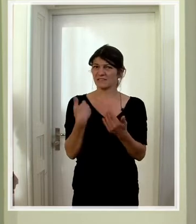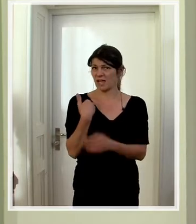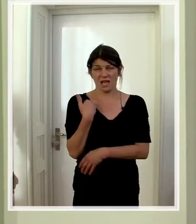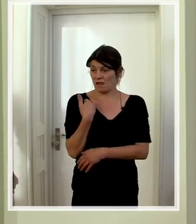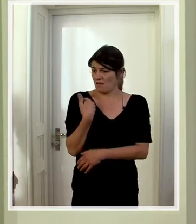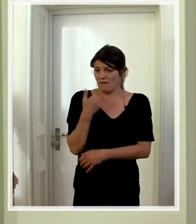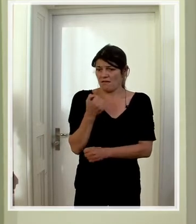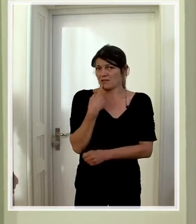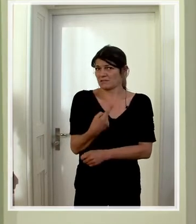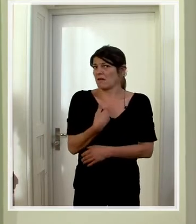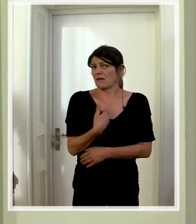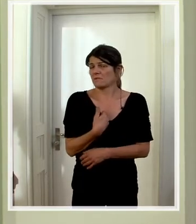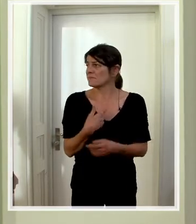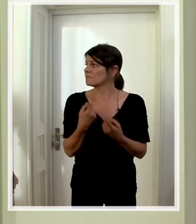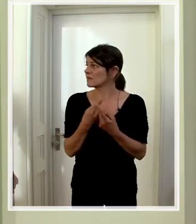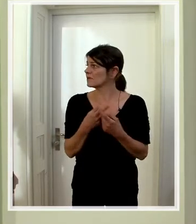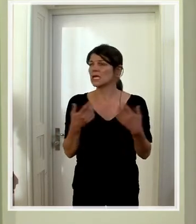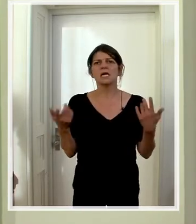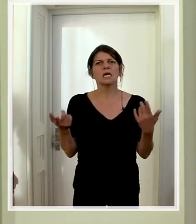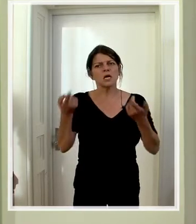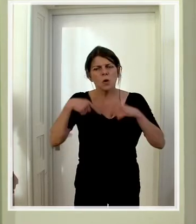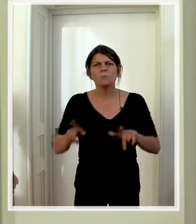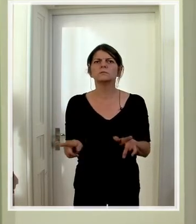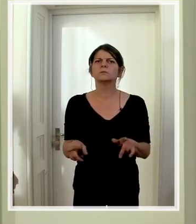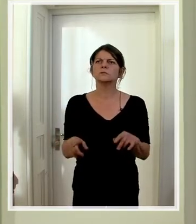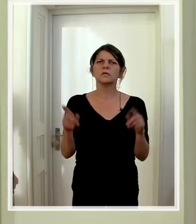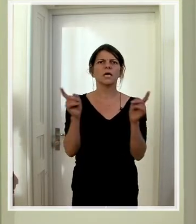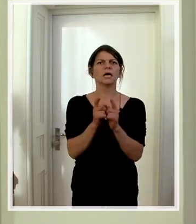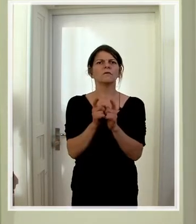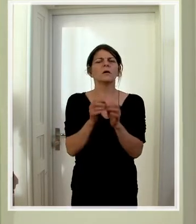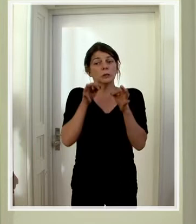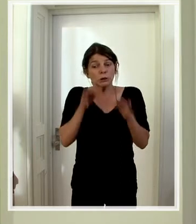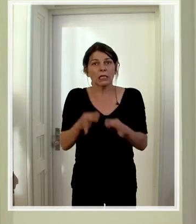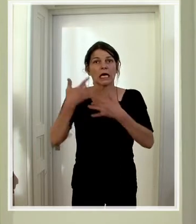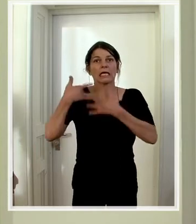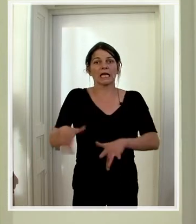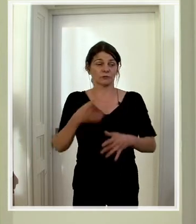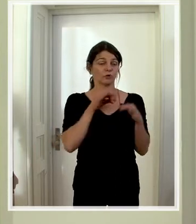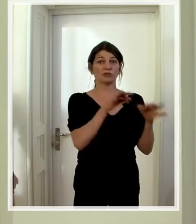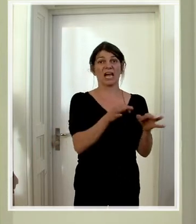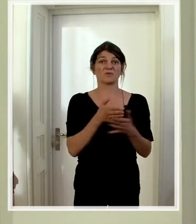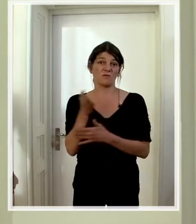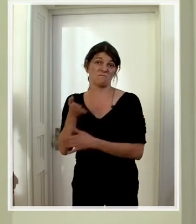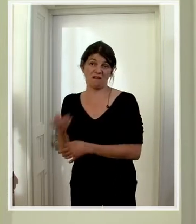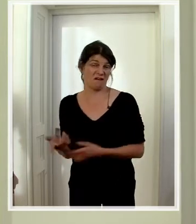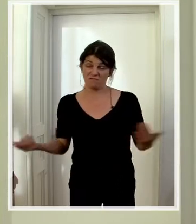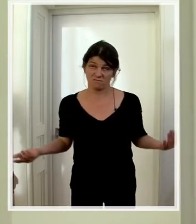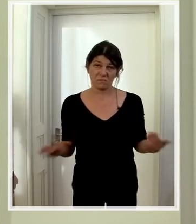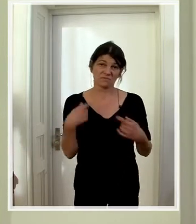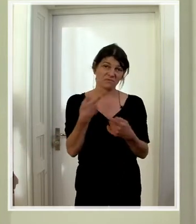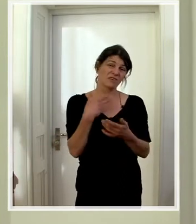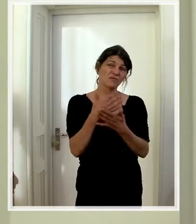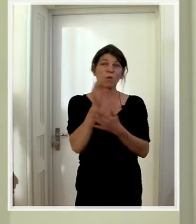Willen nicht davon ausgehen, dass es zu einer nur spürbare Entlastung von der Straße kommt. Und dann haben wir ja